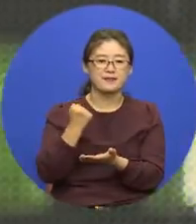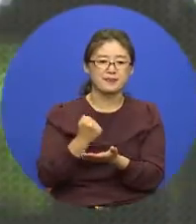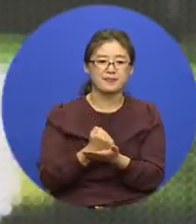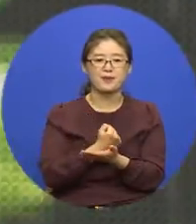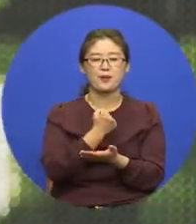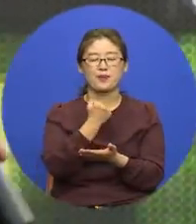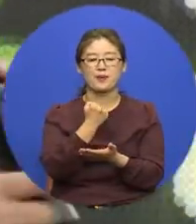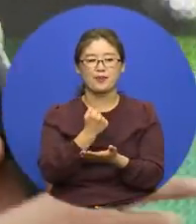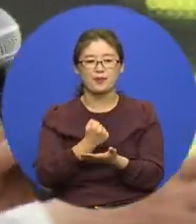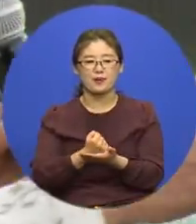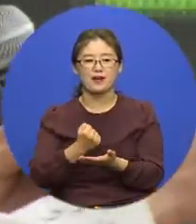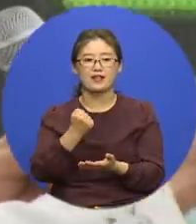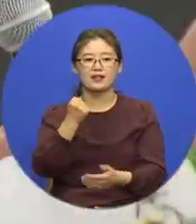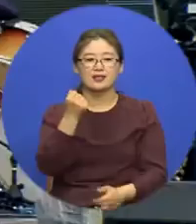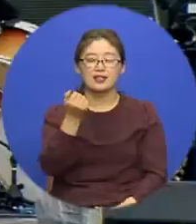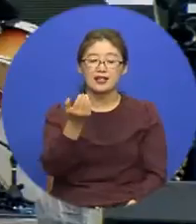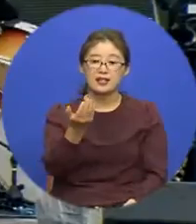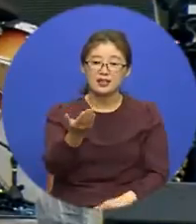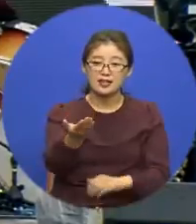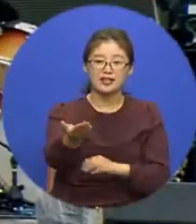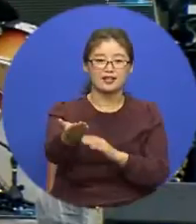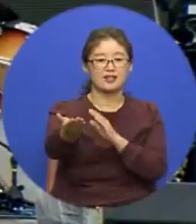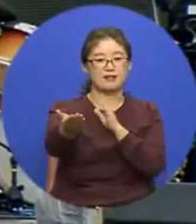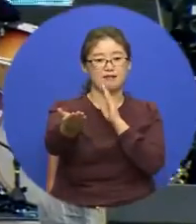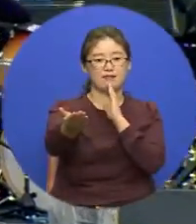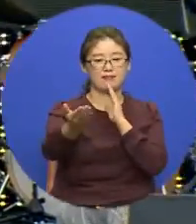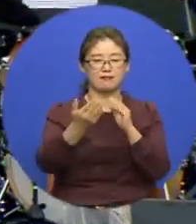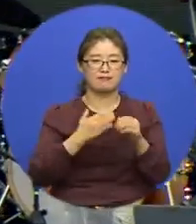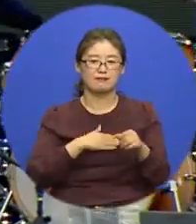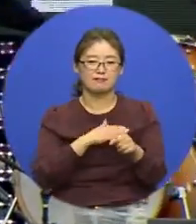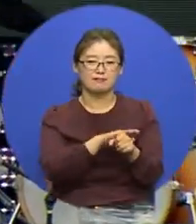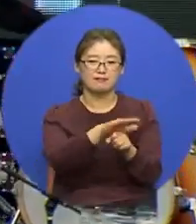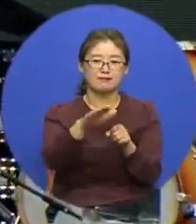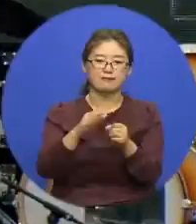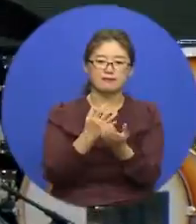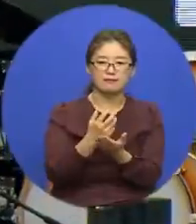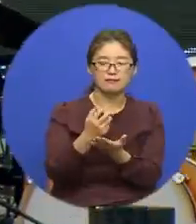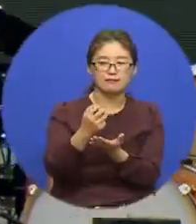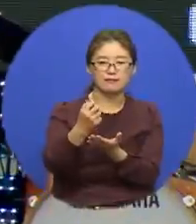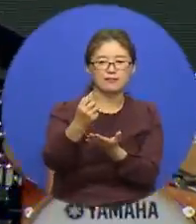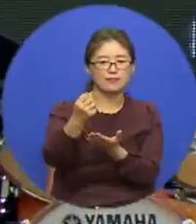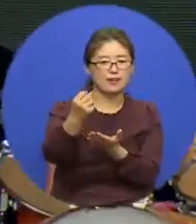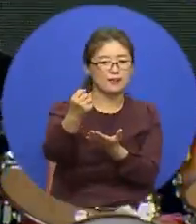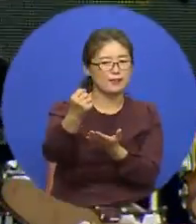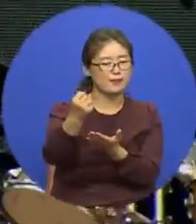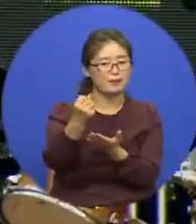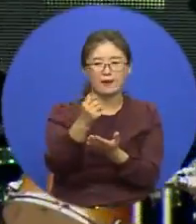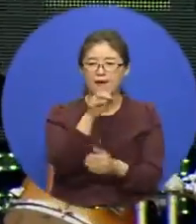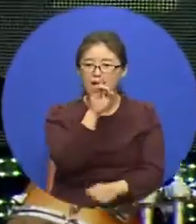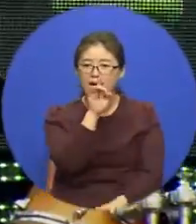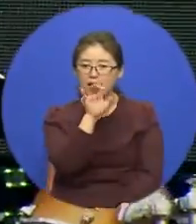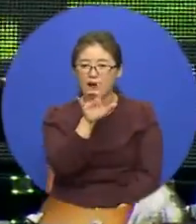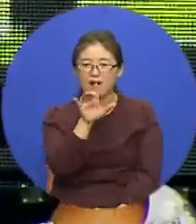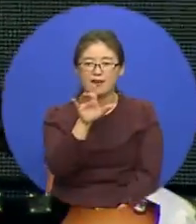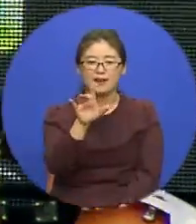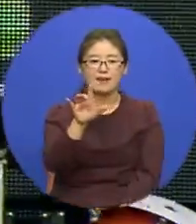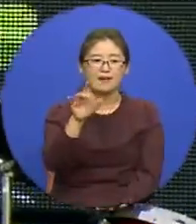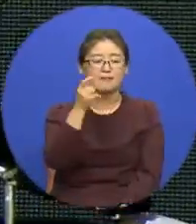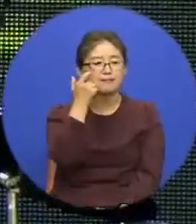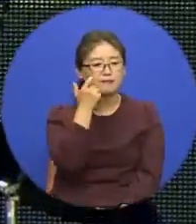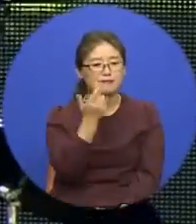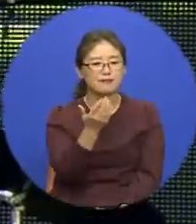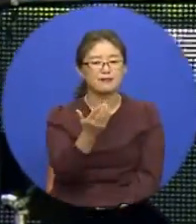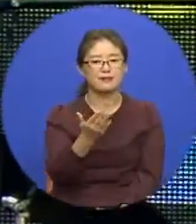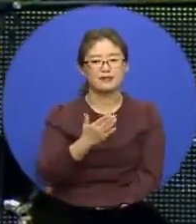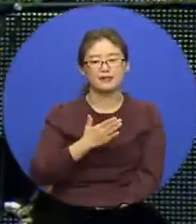아쉬워. 정년 기다린 나의 사랑을 받아줄 수가 없냐.